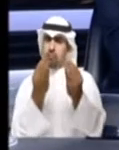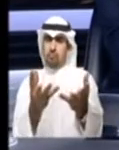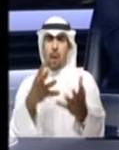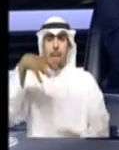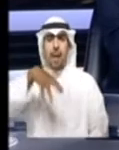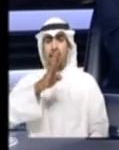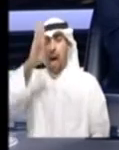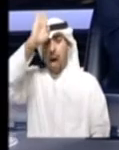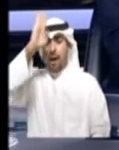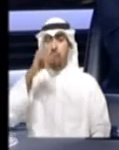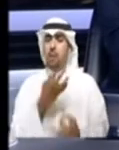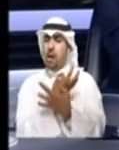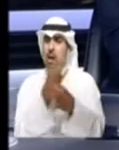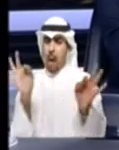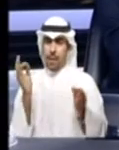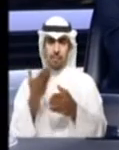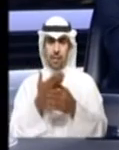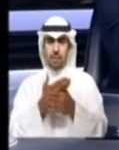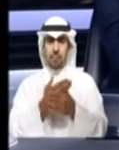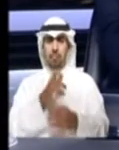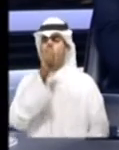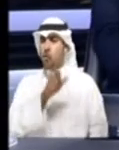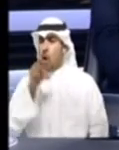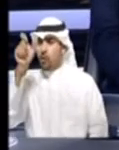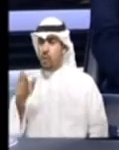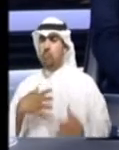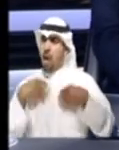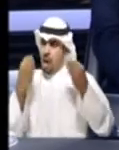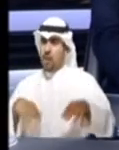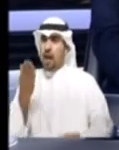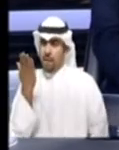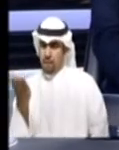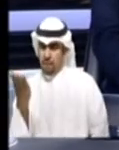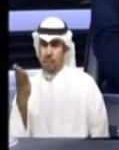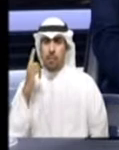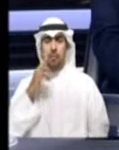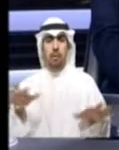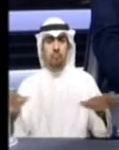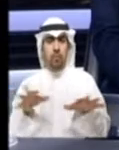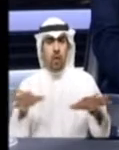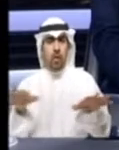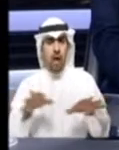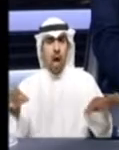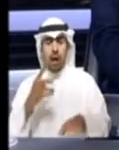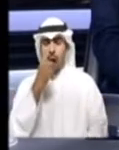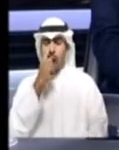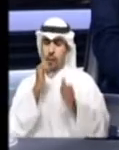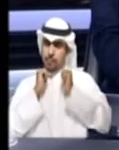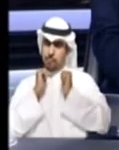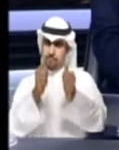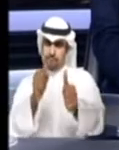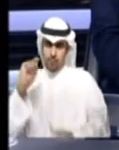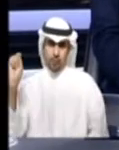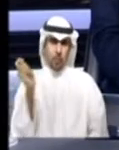الراهنة في العراق وخاصة المتضررين من محافظة السلمانية، وتجاوبت على الفور مع نداء الواجب